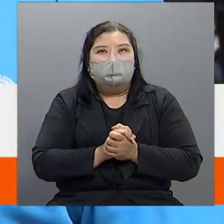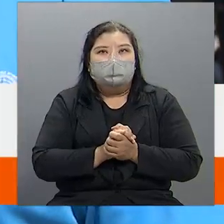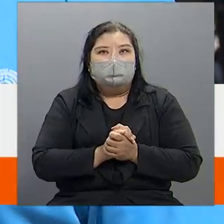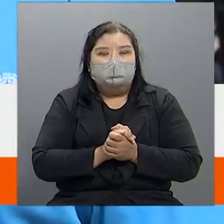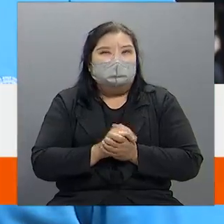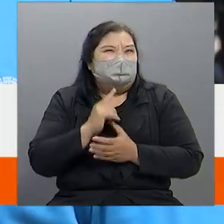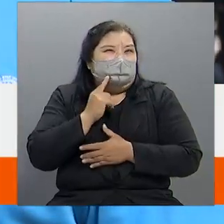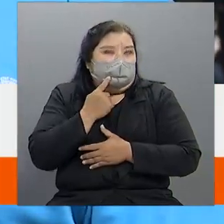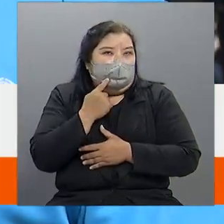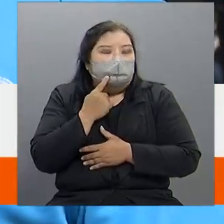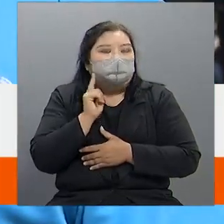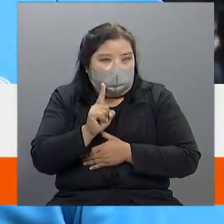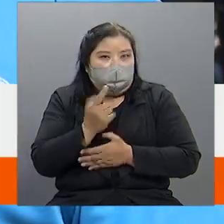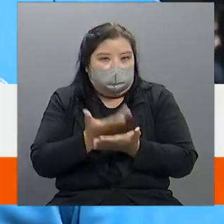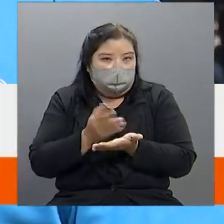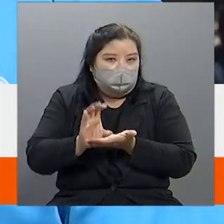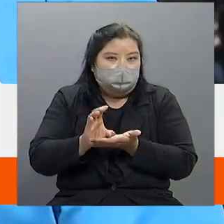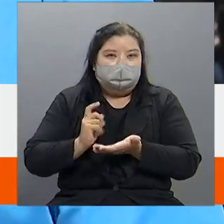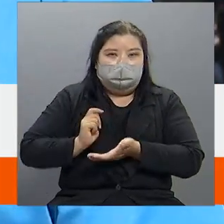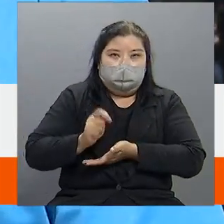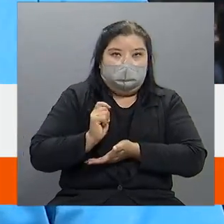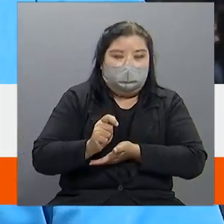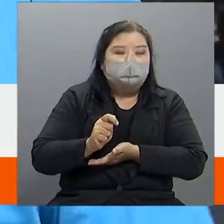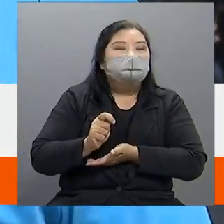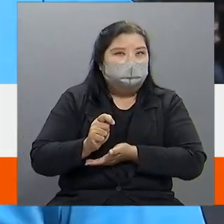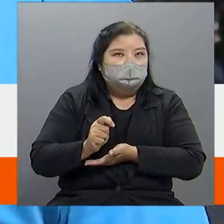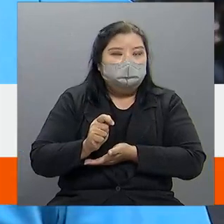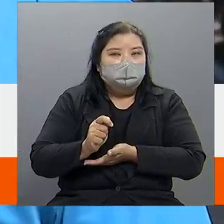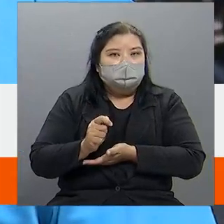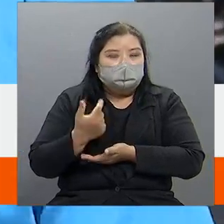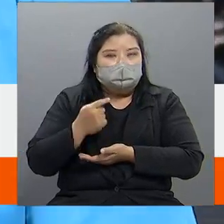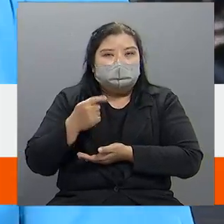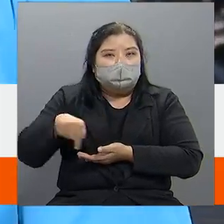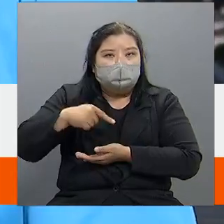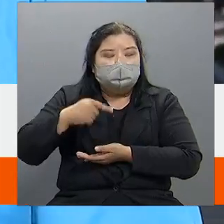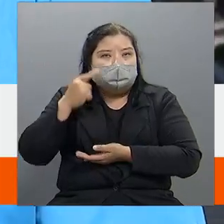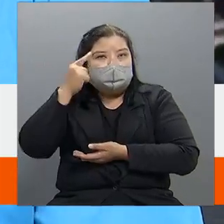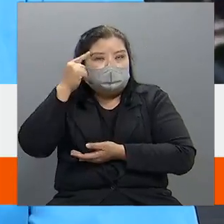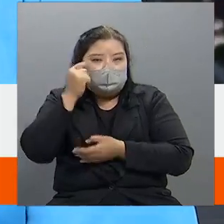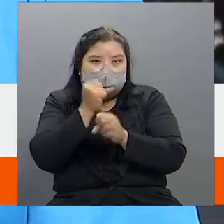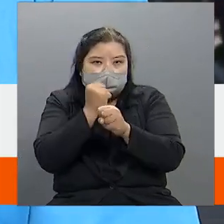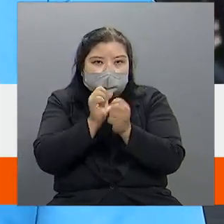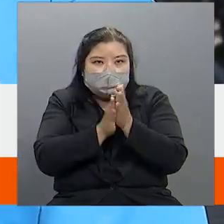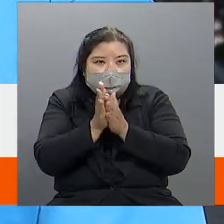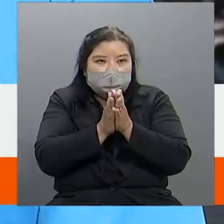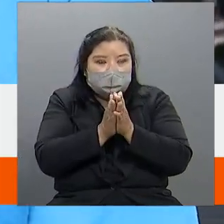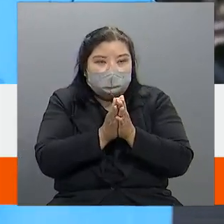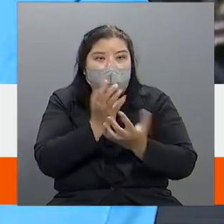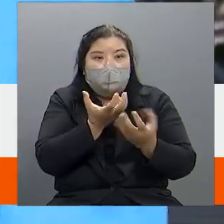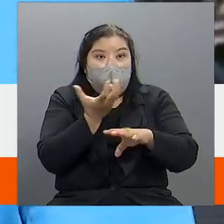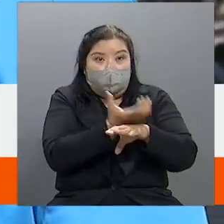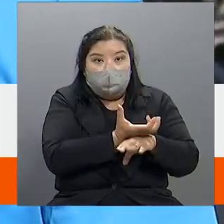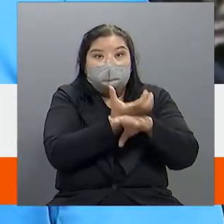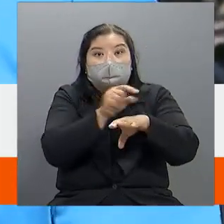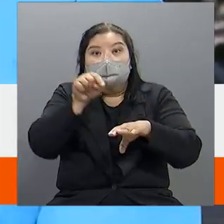อื่นฮะต้องลงทุนสูงกว่าประเภทอื่นแล้วเราเองก็จะต้องมีการบริหารต้นทางปลายทางด้วยเครื่องมือของเราเองก็คือ